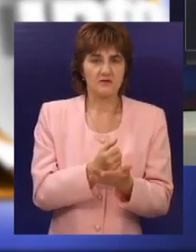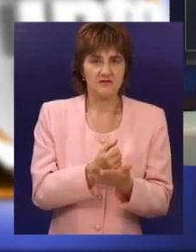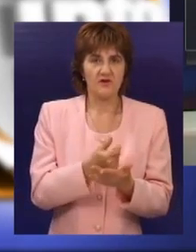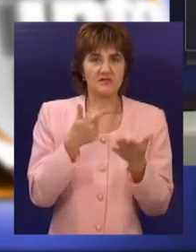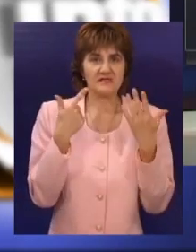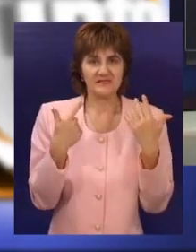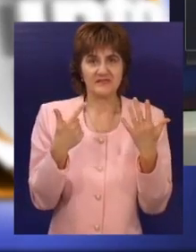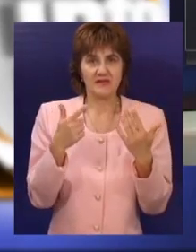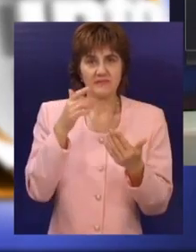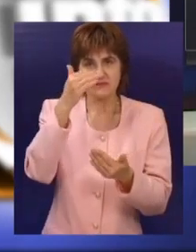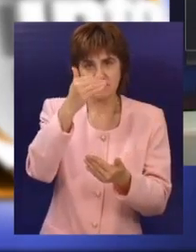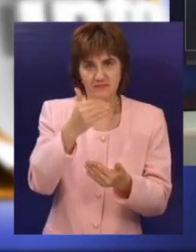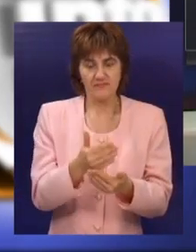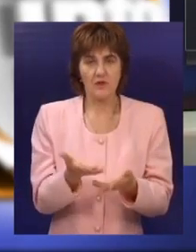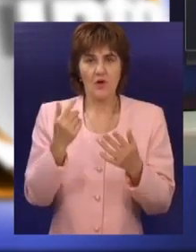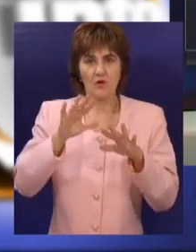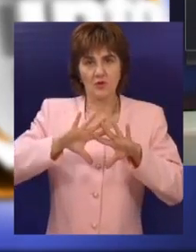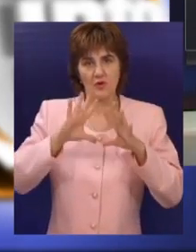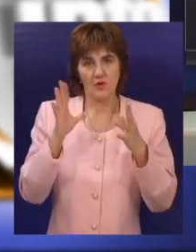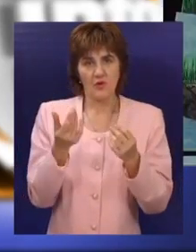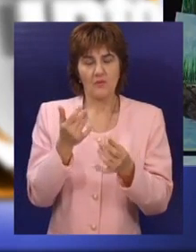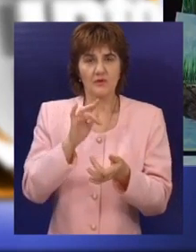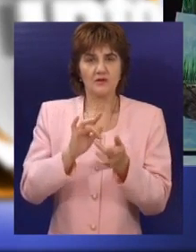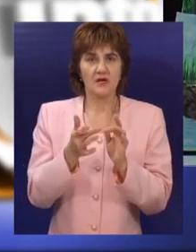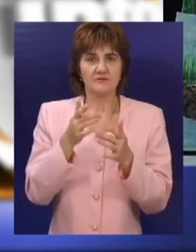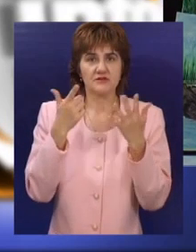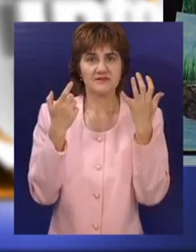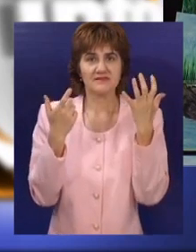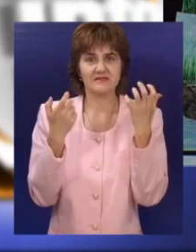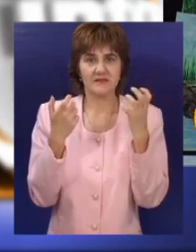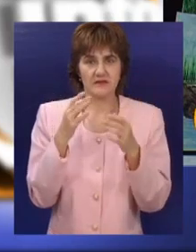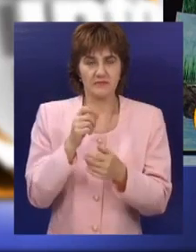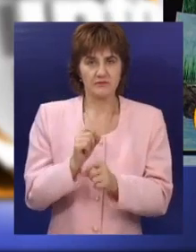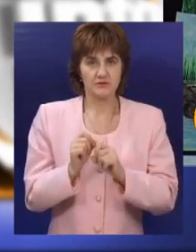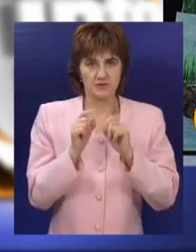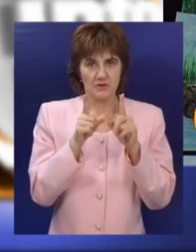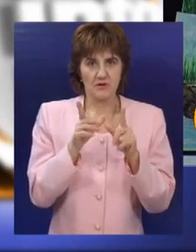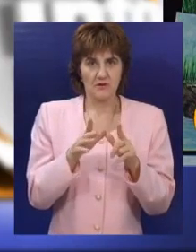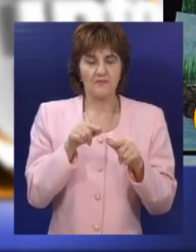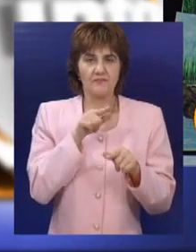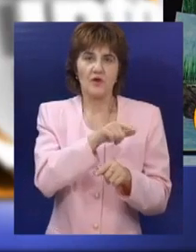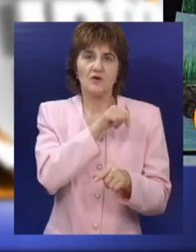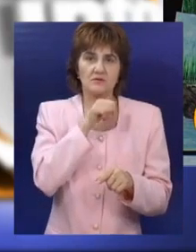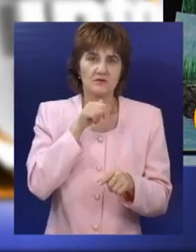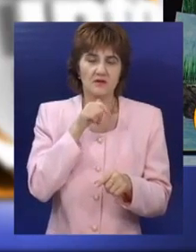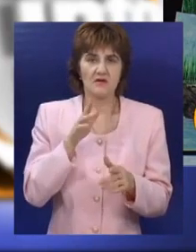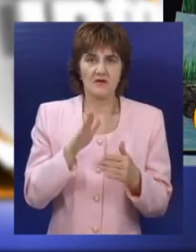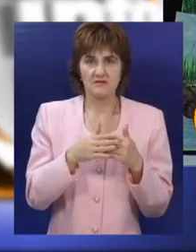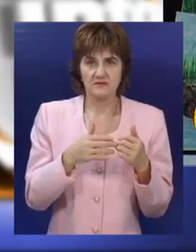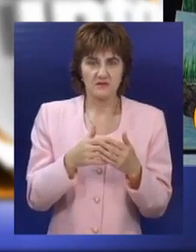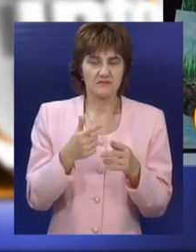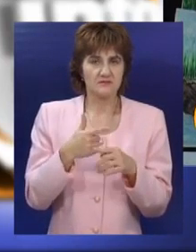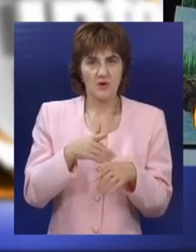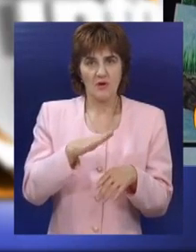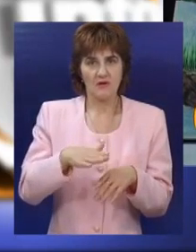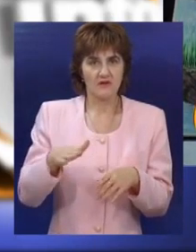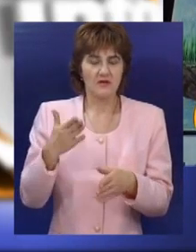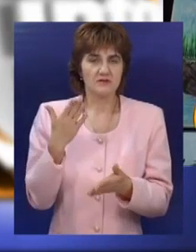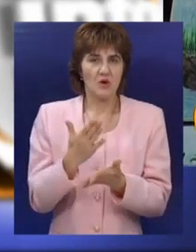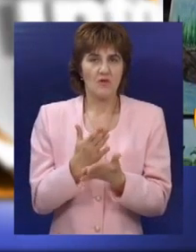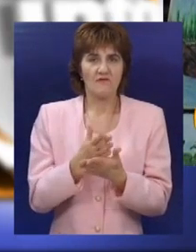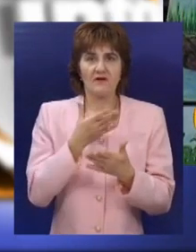osvojila 70. mesto od 700 prijavljenih. Raditi sa decom je lepo, oni su uvek iskreni i nikada vas neće